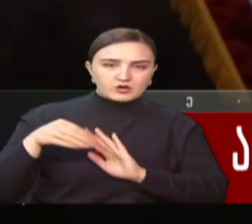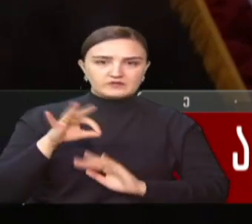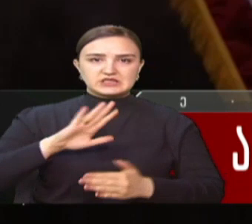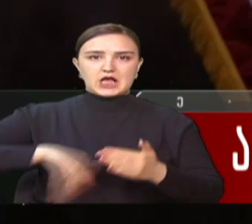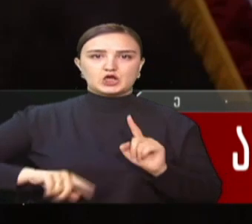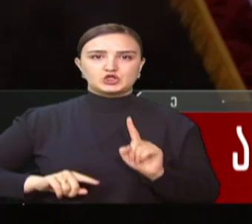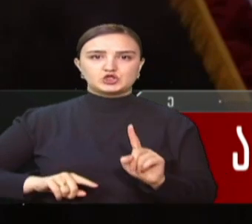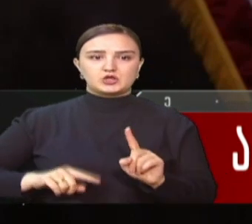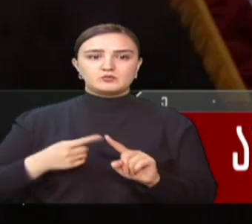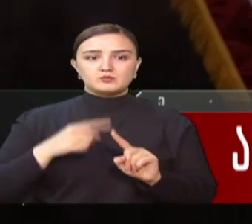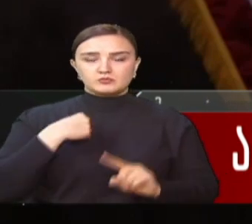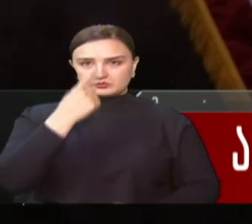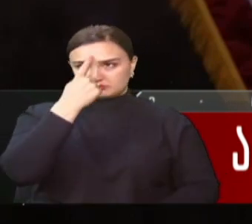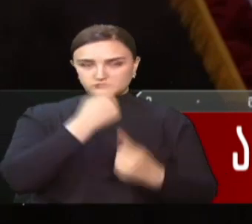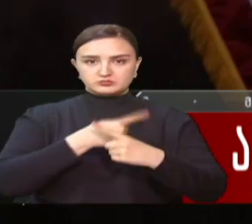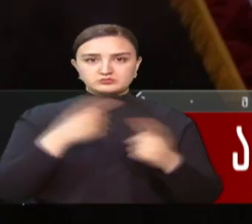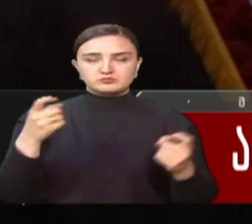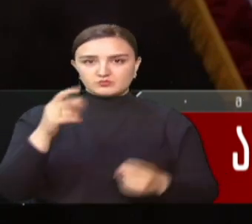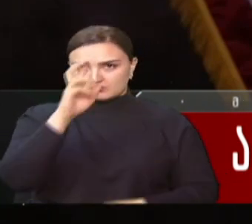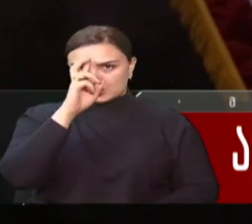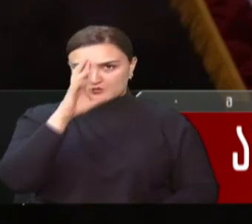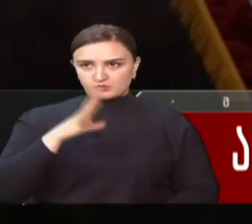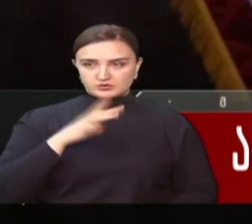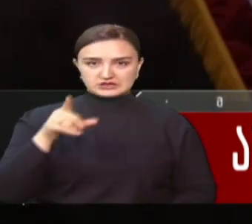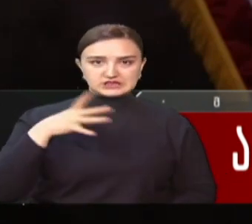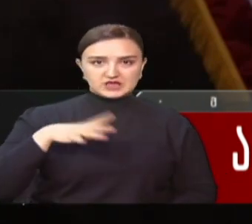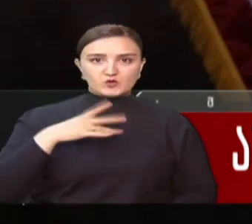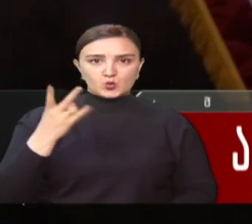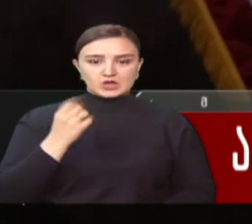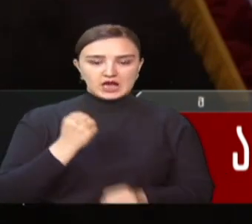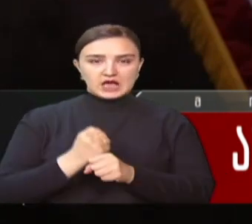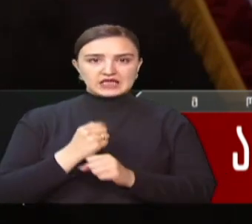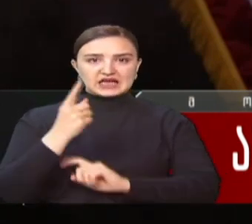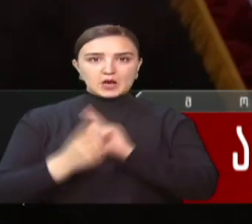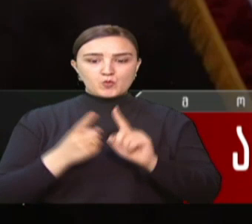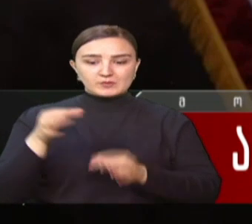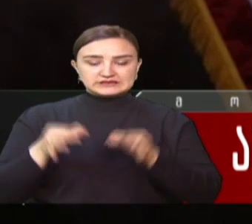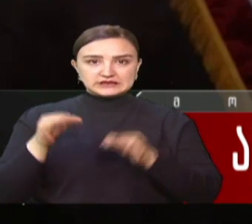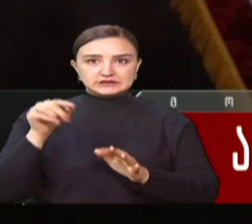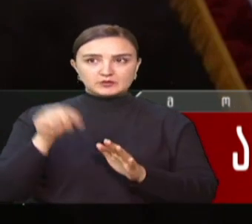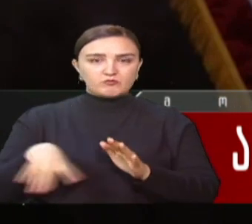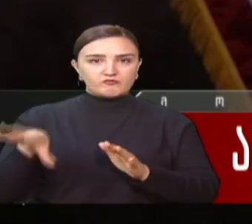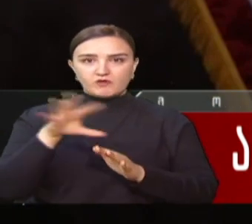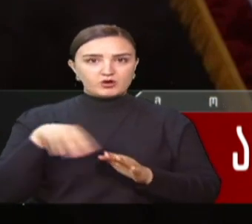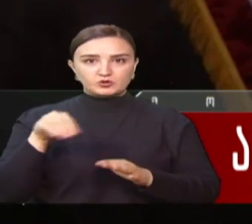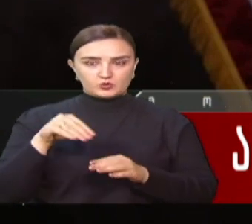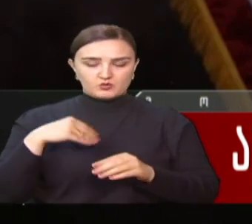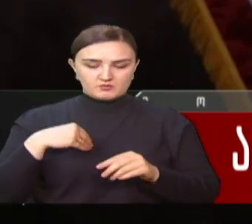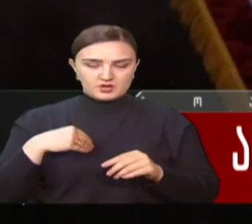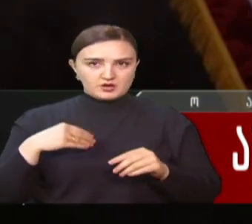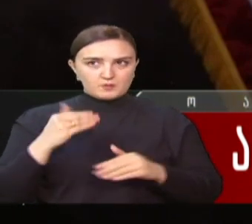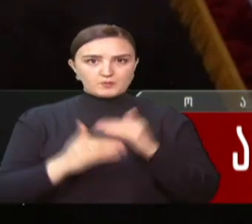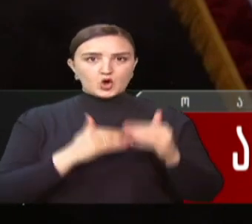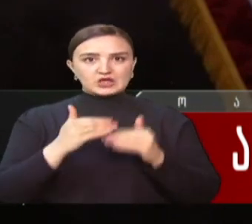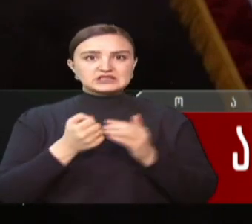წლების განმავლობაში ჩვენ მოვუწოდებდით საქართველოს ხელისუფლებას განეხორციელებინათ მნიშვნელოვანი რეფორმები სასამართლო სისტემაში. ჩვენ მივესალმებით იმ პროგრესს,